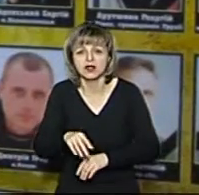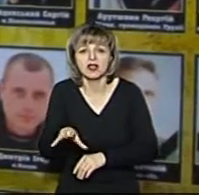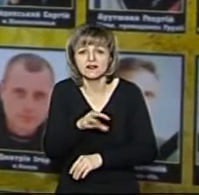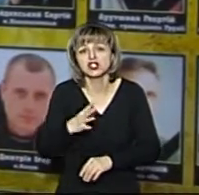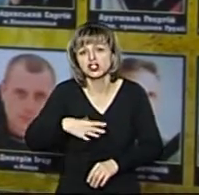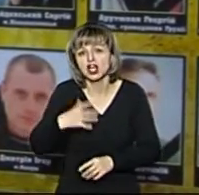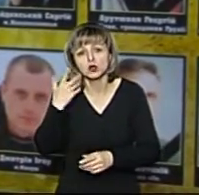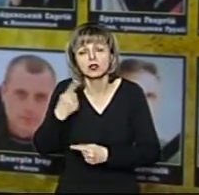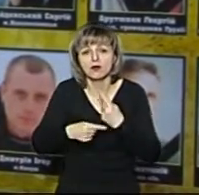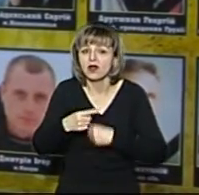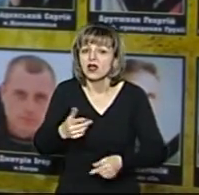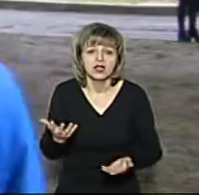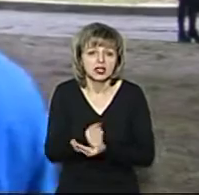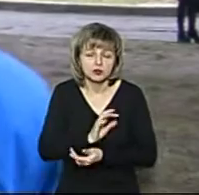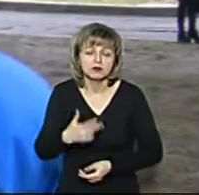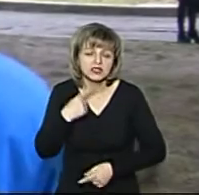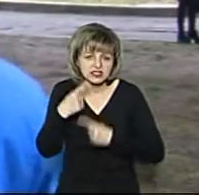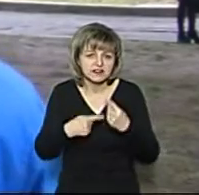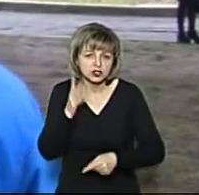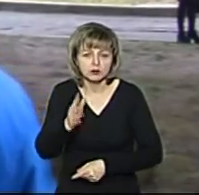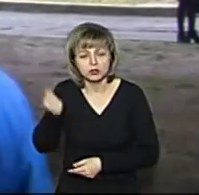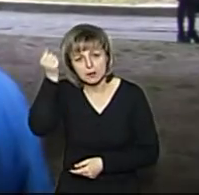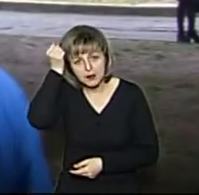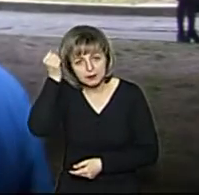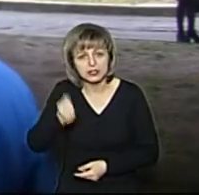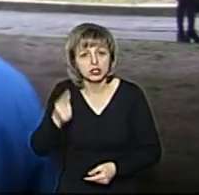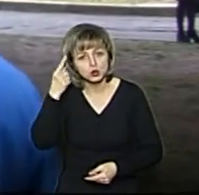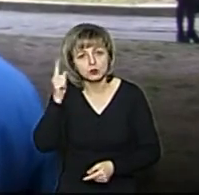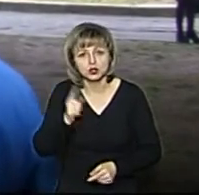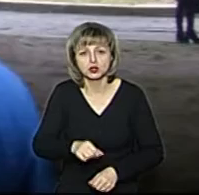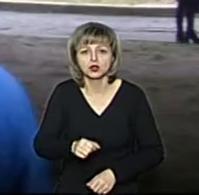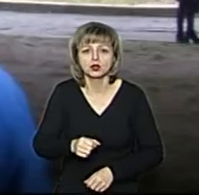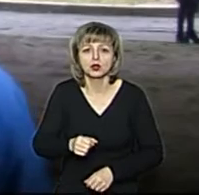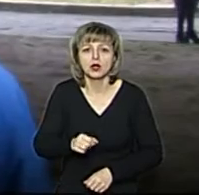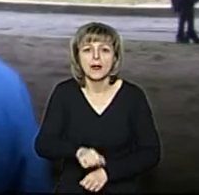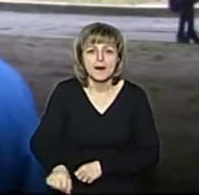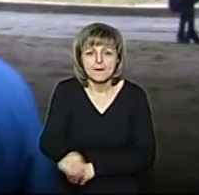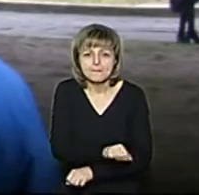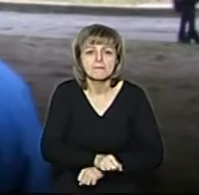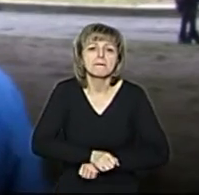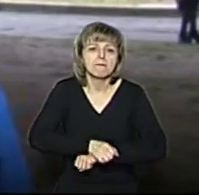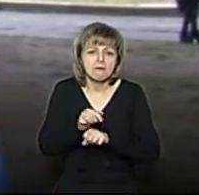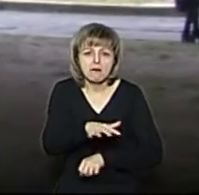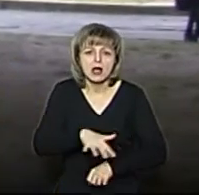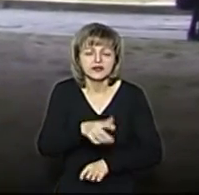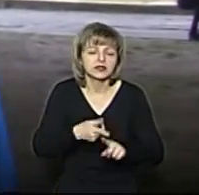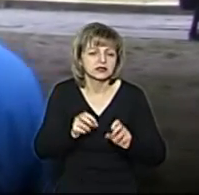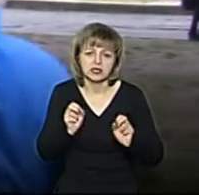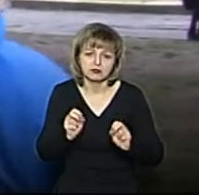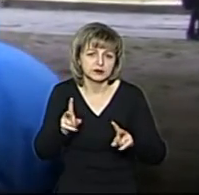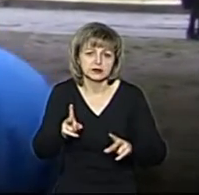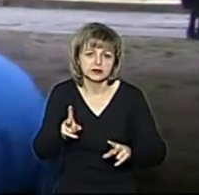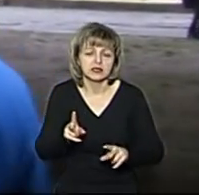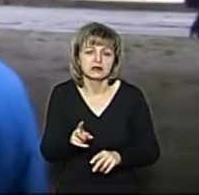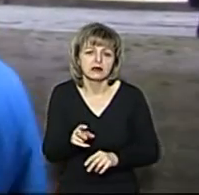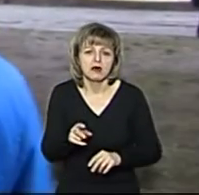дочекалися. Але ми їх завжди будемо пам'ятати. Я думаю, що Майдан – це дуже страшна річ. Тому що там